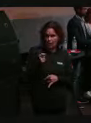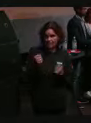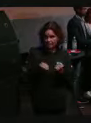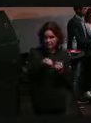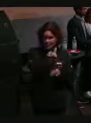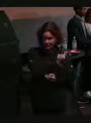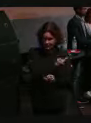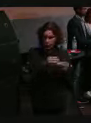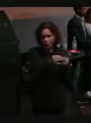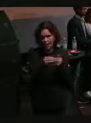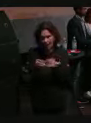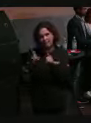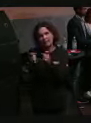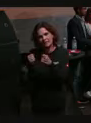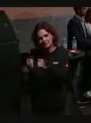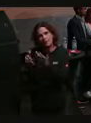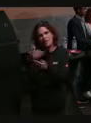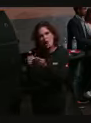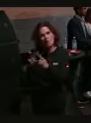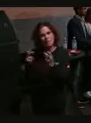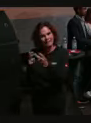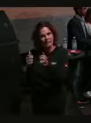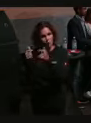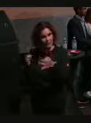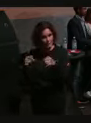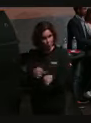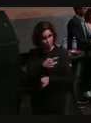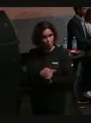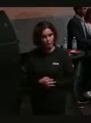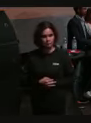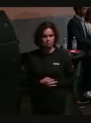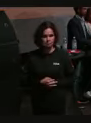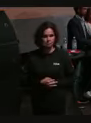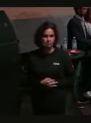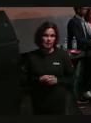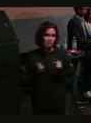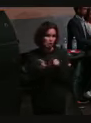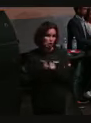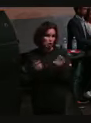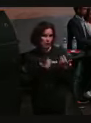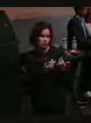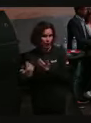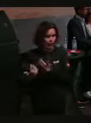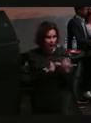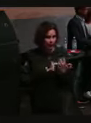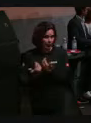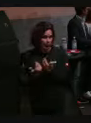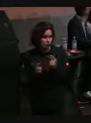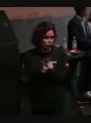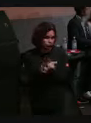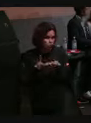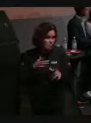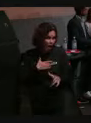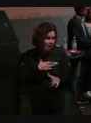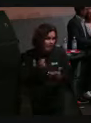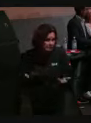du leder for energi- og miljøkomiteen på Stortinget nå. Det en spagat som litt sånn ubekvem? Hva